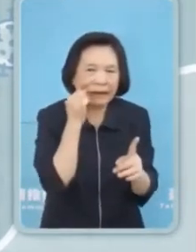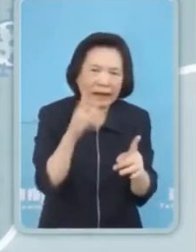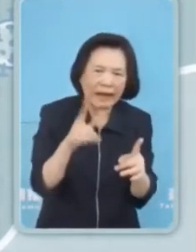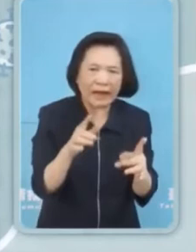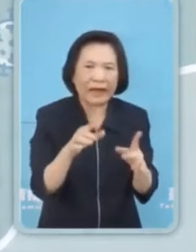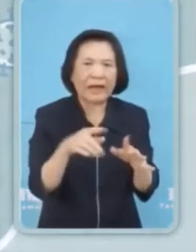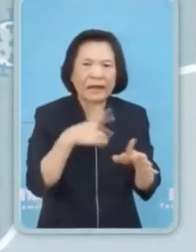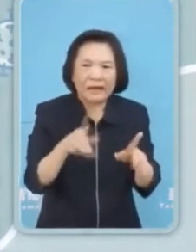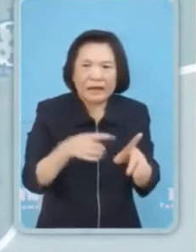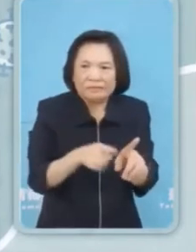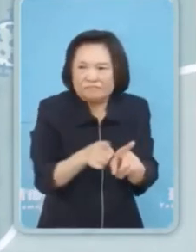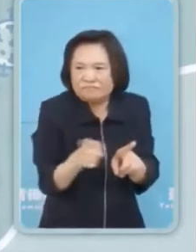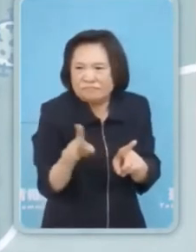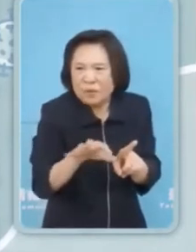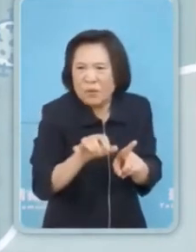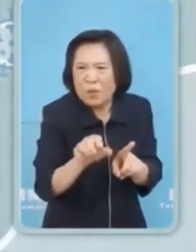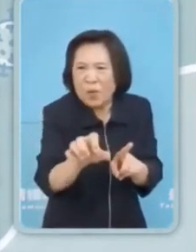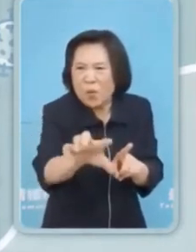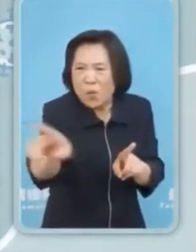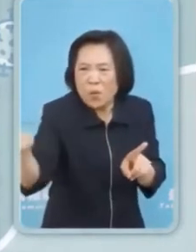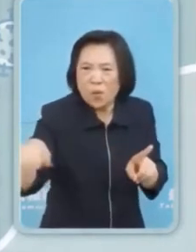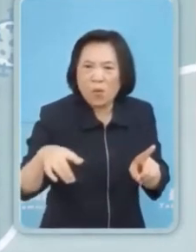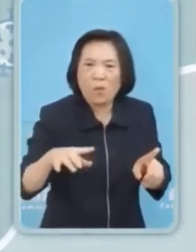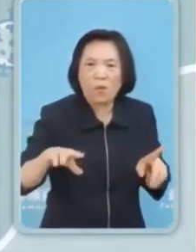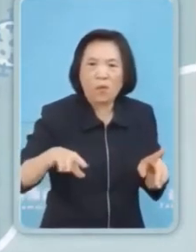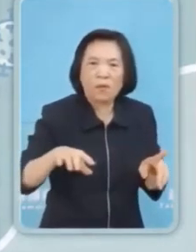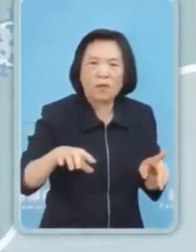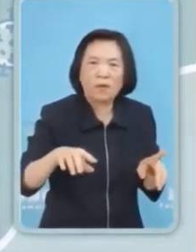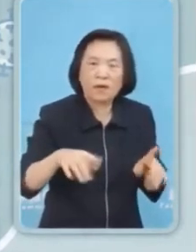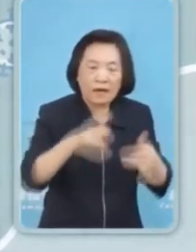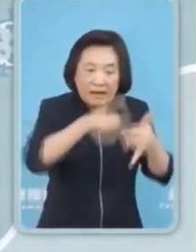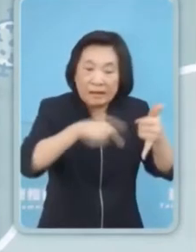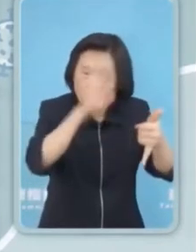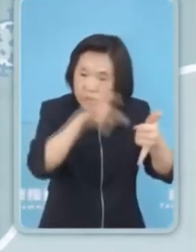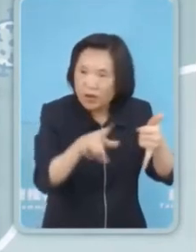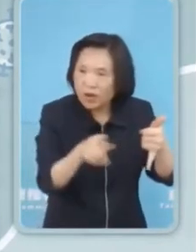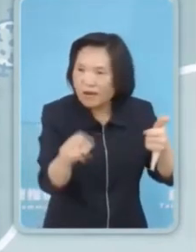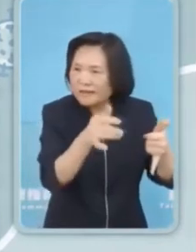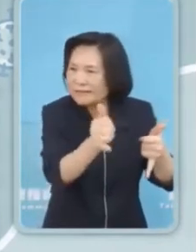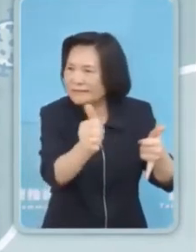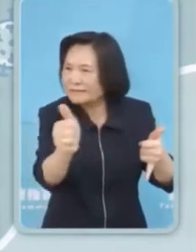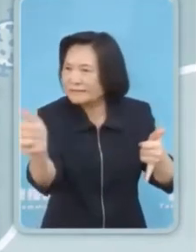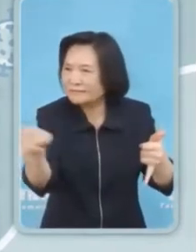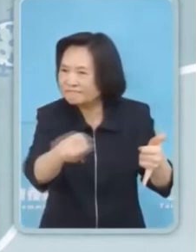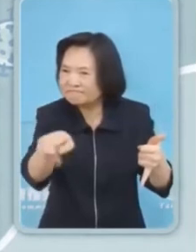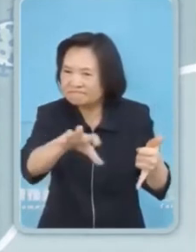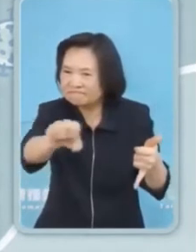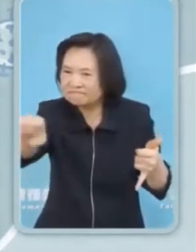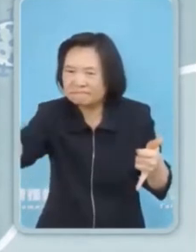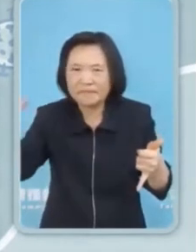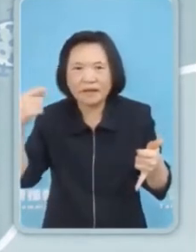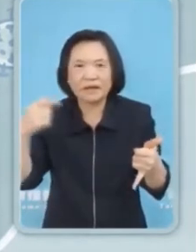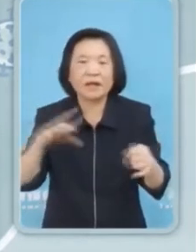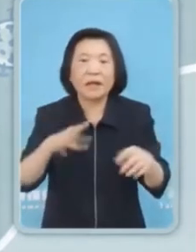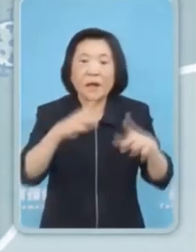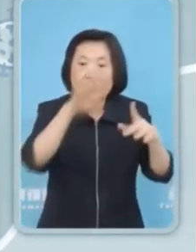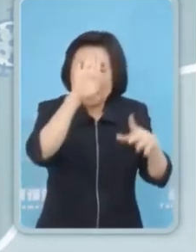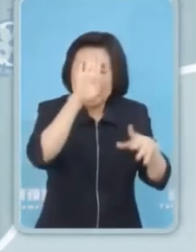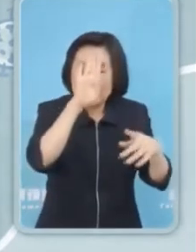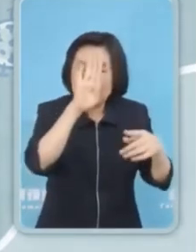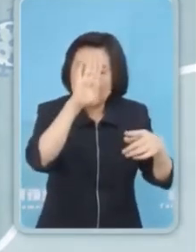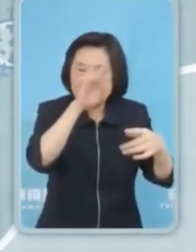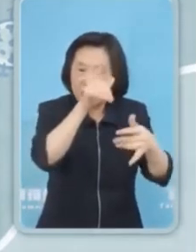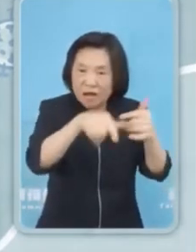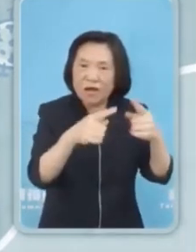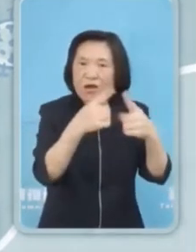框更大啊。所以我们还是尽最大。虽然这个确诊案例在减少，但是我们并没有减，我们那个框